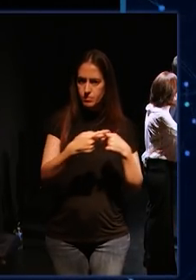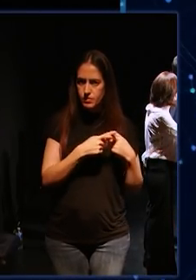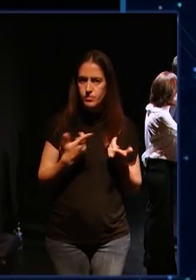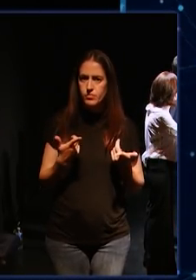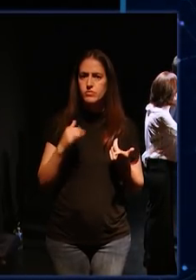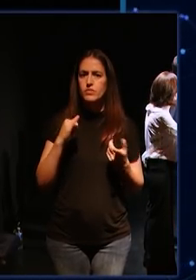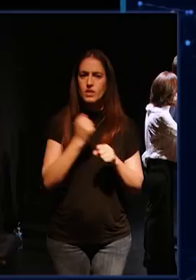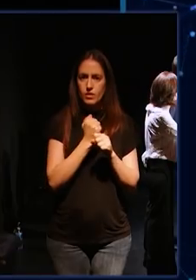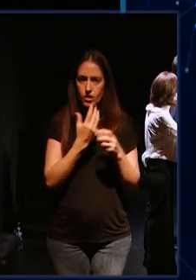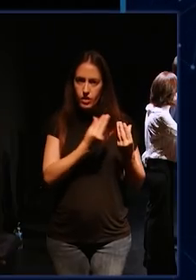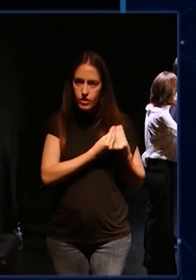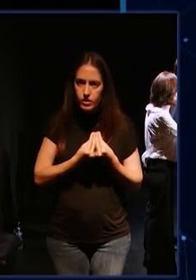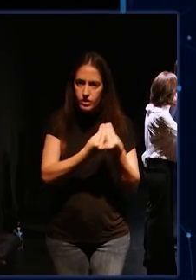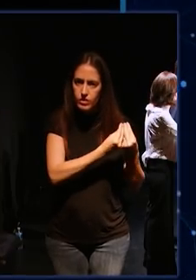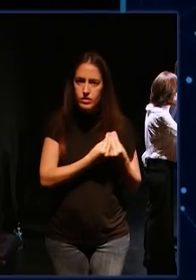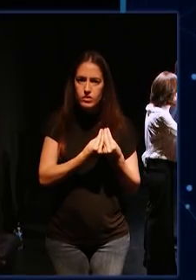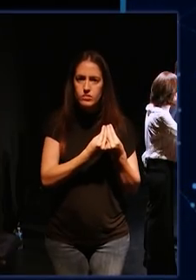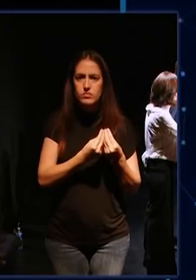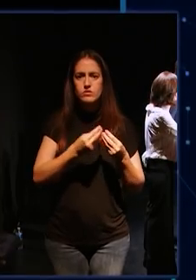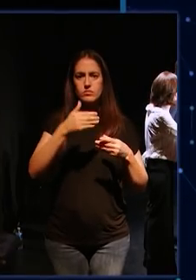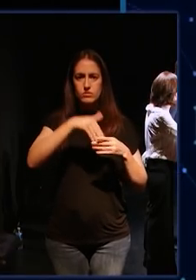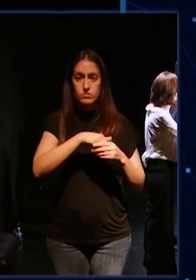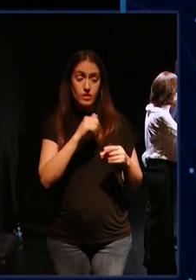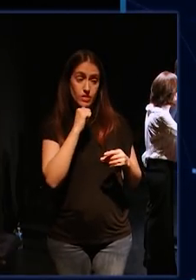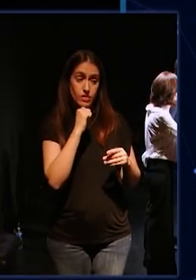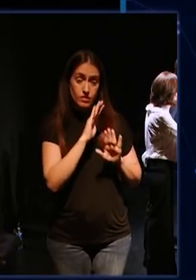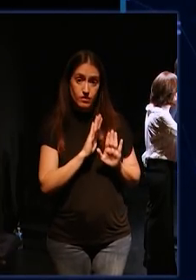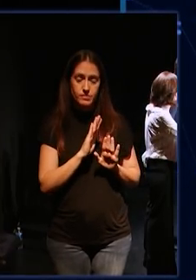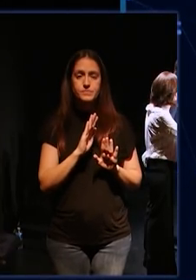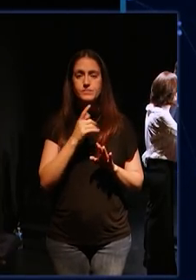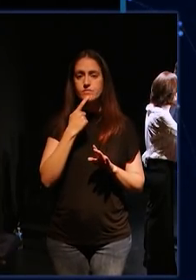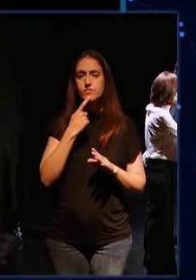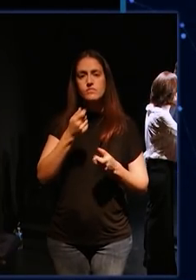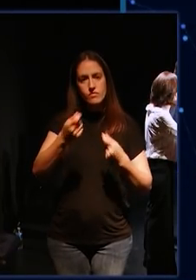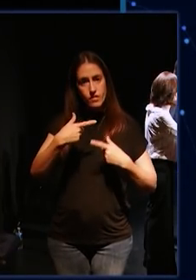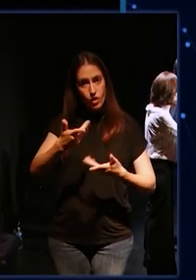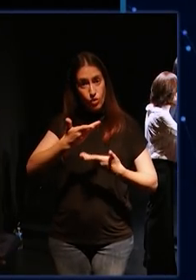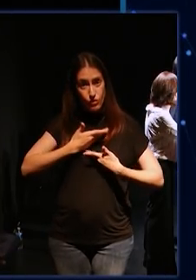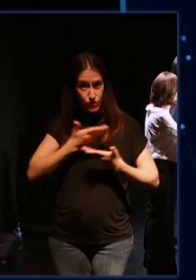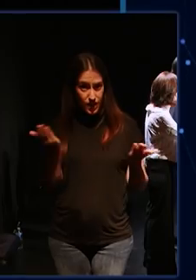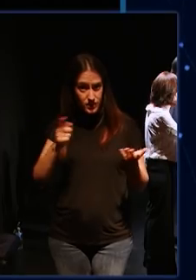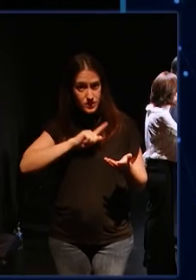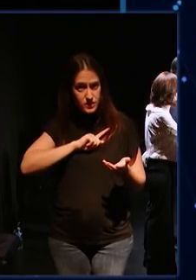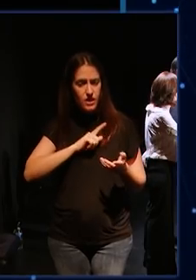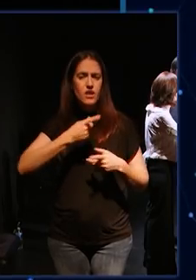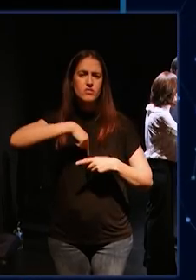de treballar conjuntament amb els altres grups municipals. Ha d'acabar. Acabo. Feu-nos confiança, sabem el que